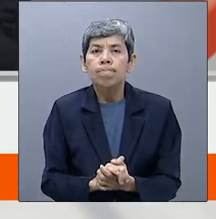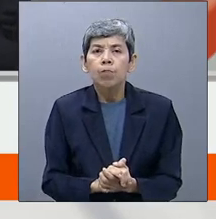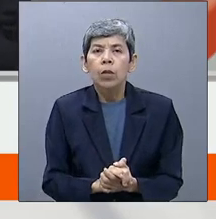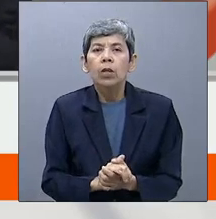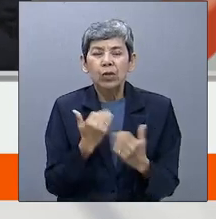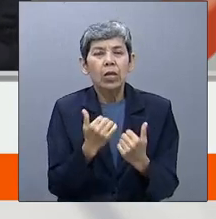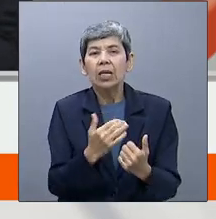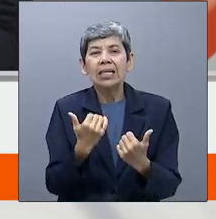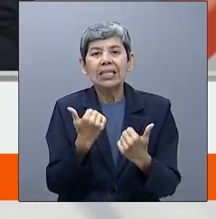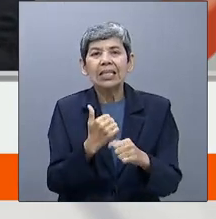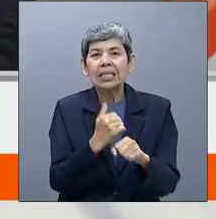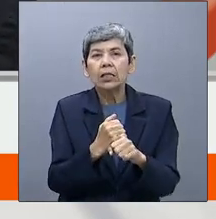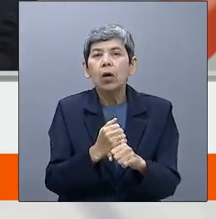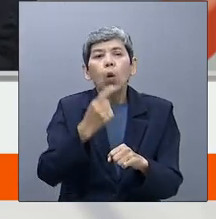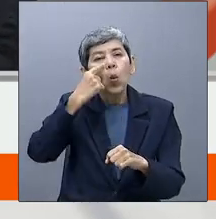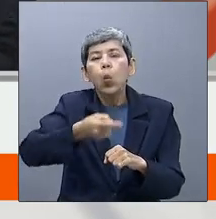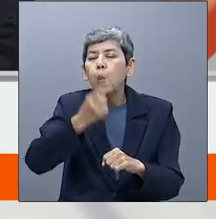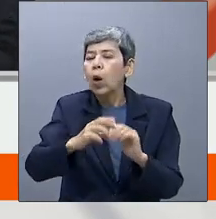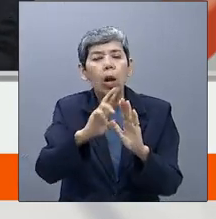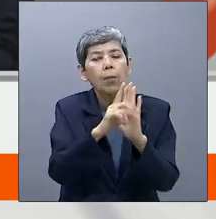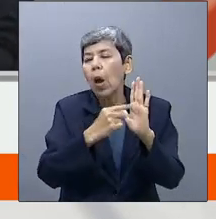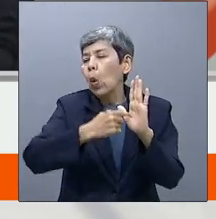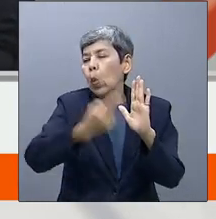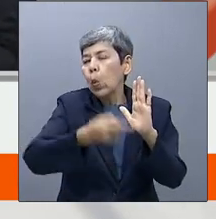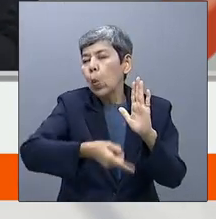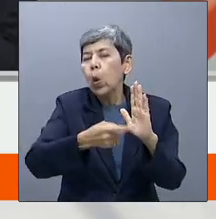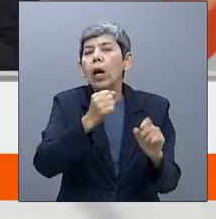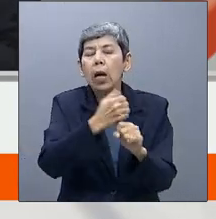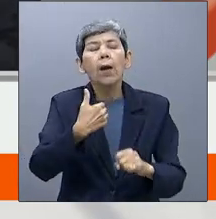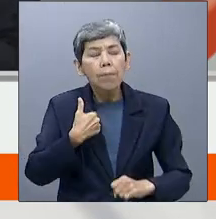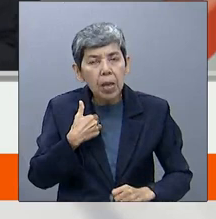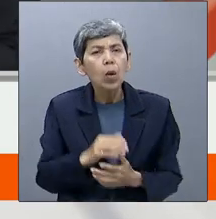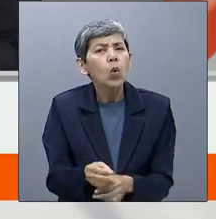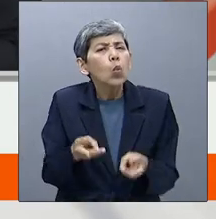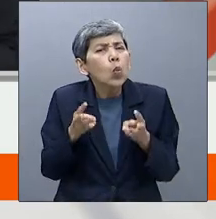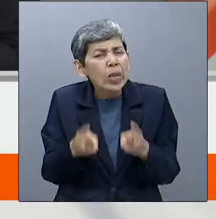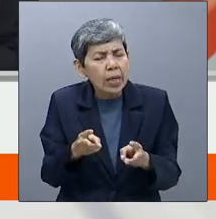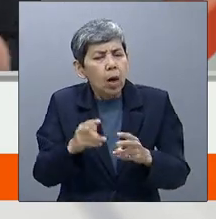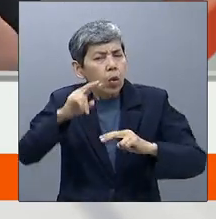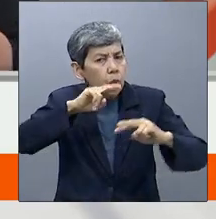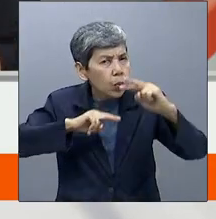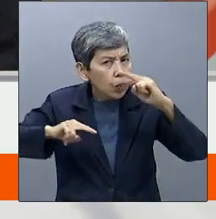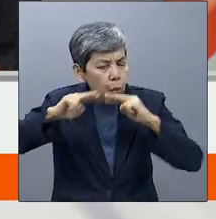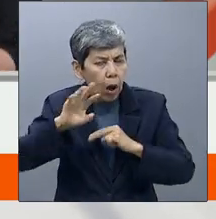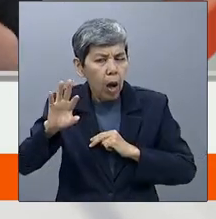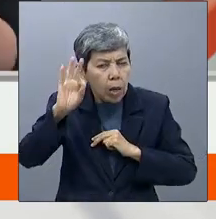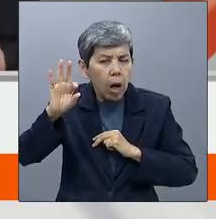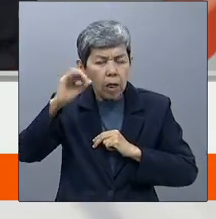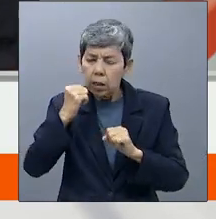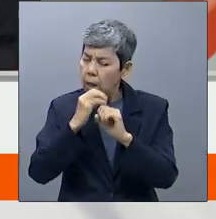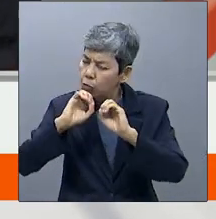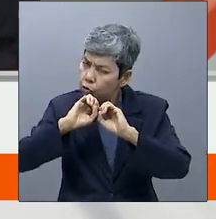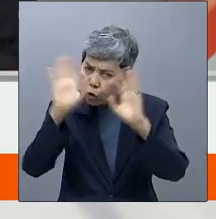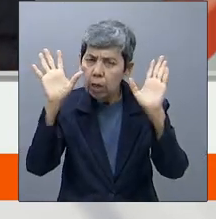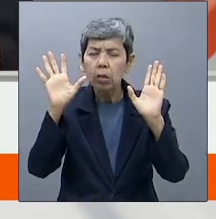ยังไม่ได้ถูกยกเลิกไปนะคะยังคงมีอยู่กระบวนการในการตรวจสอบการคัดเลือกเพื่อให้มันโปร่งใสหรือว่ามัน